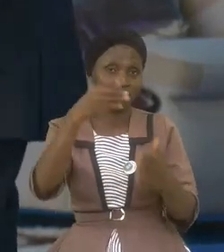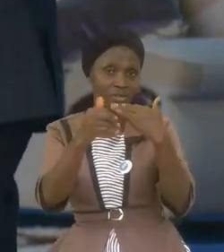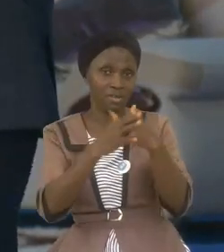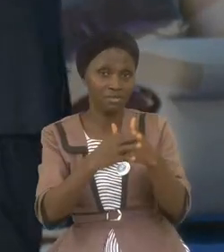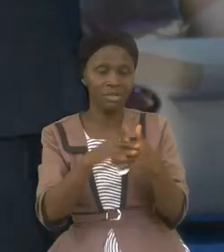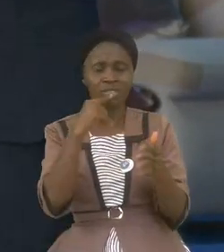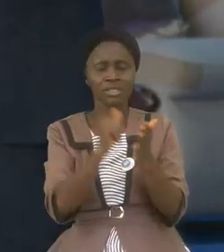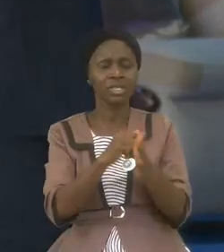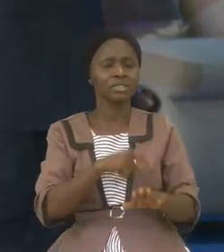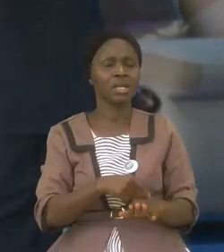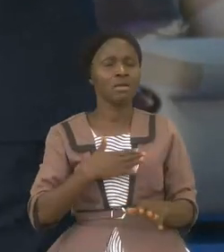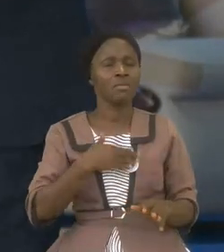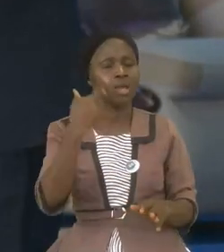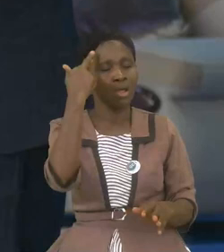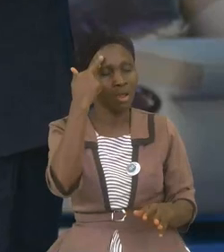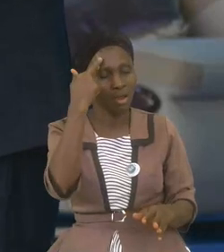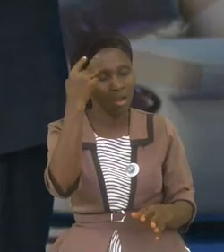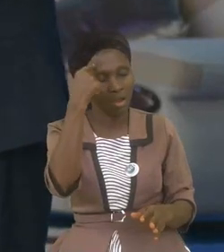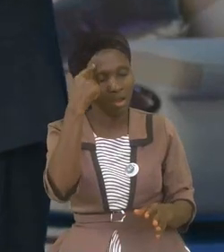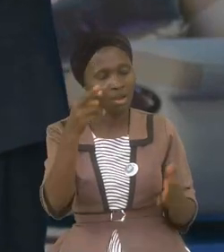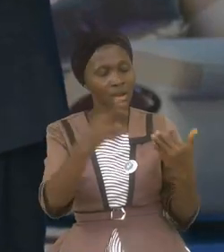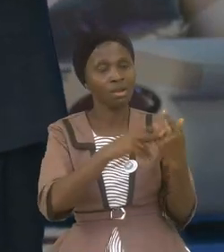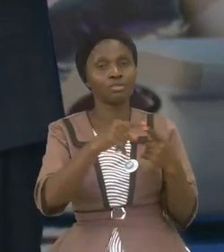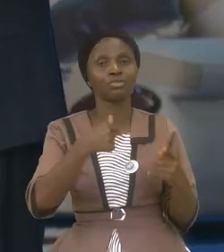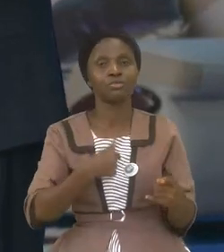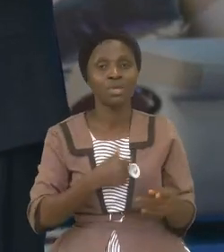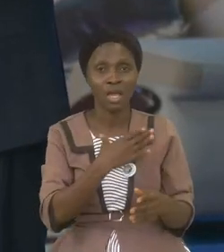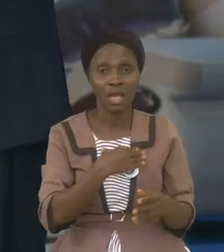ce temps, la raison me revint.